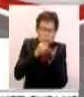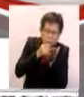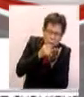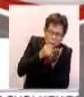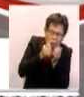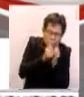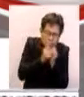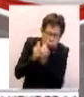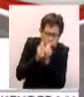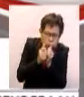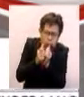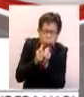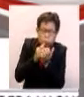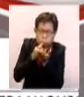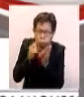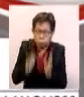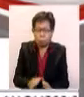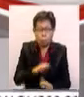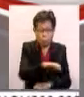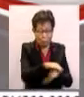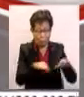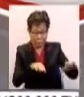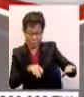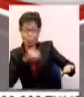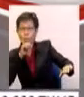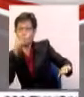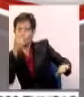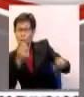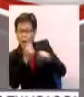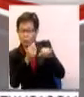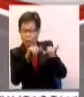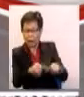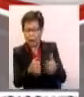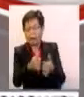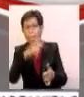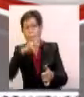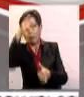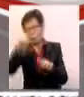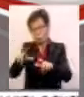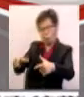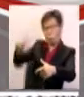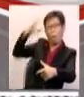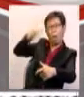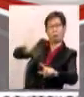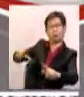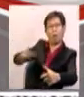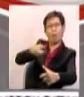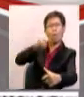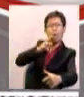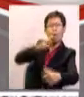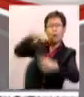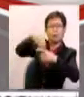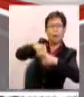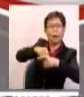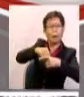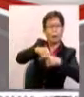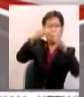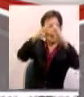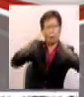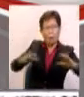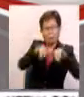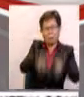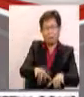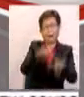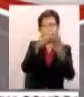dadah. Ya, kanak-kanak berusia 2 tahun itu yang tinggal dengan ibunya bersama sekumpulan lelaki dan wanita di sebuah premis tinggal